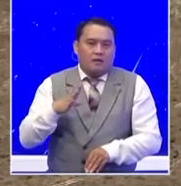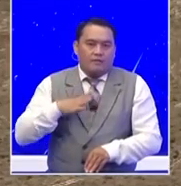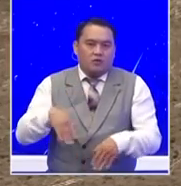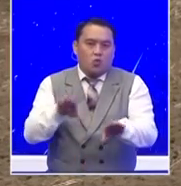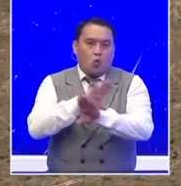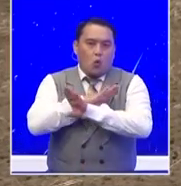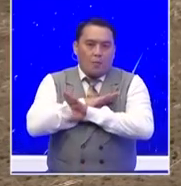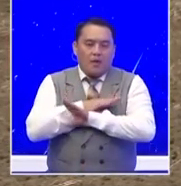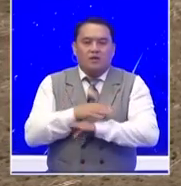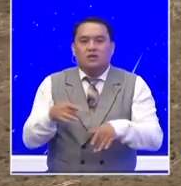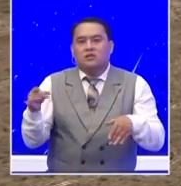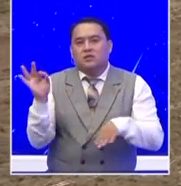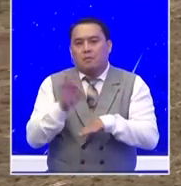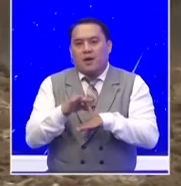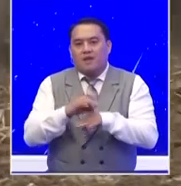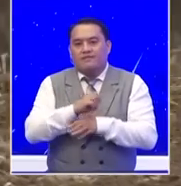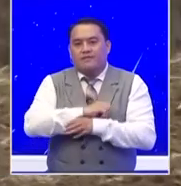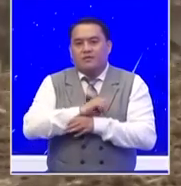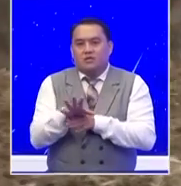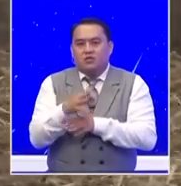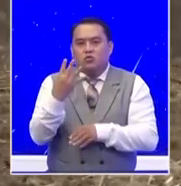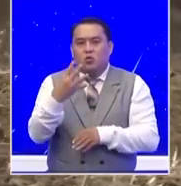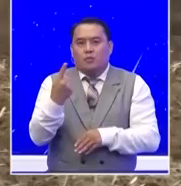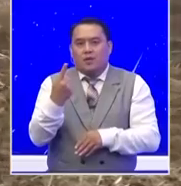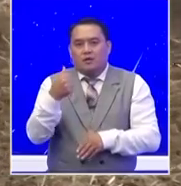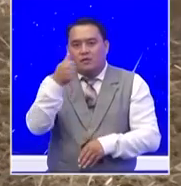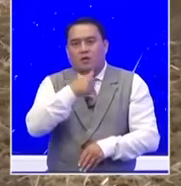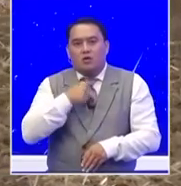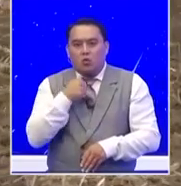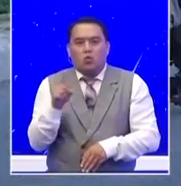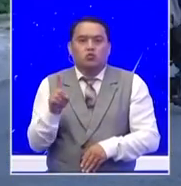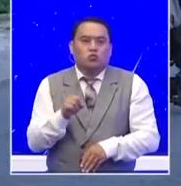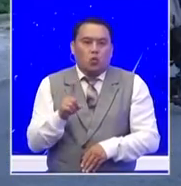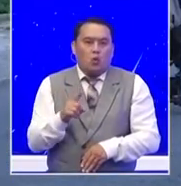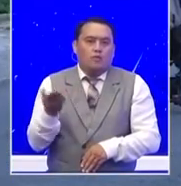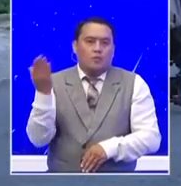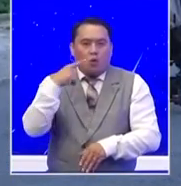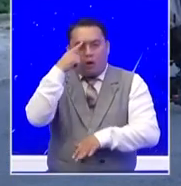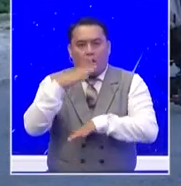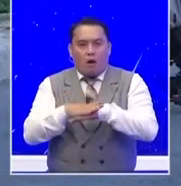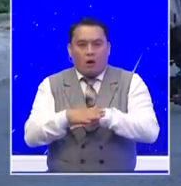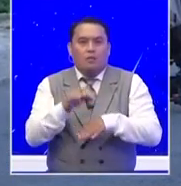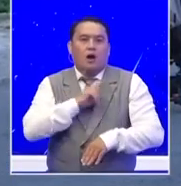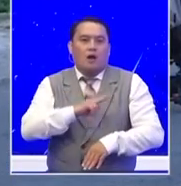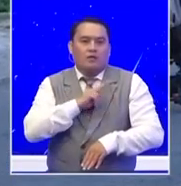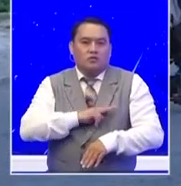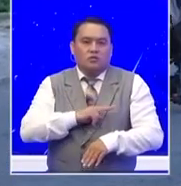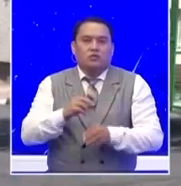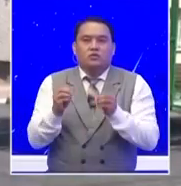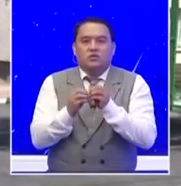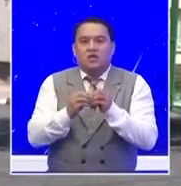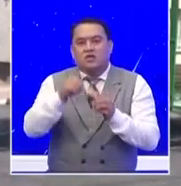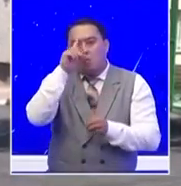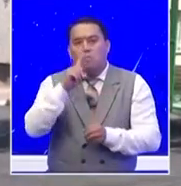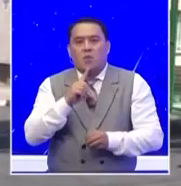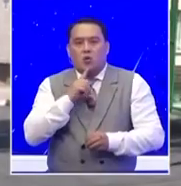безвременно скончавшимся от пневмонии на 41-м году жизни. Жители района отмечают, что предыдущий аким, хотя и проработал в своей должности всего